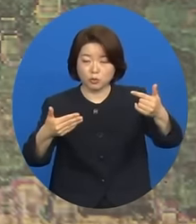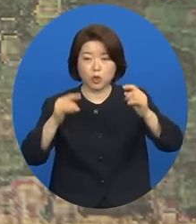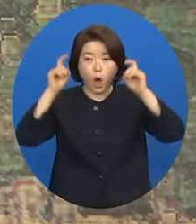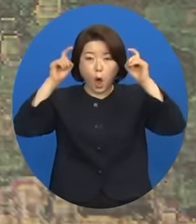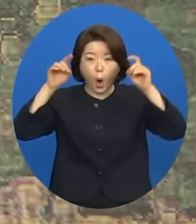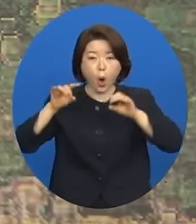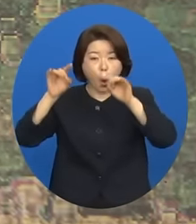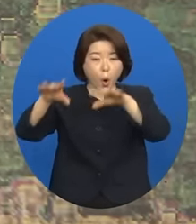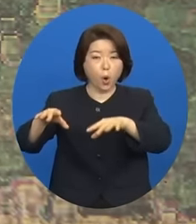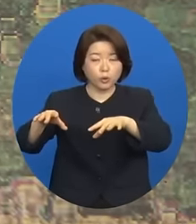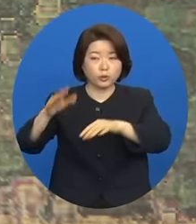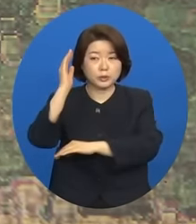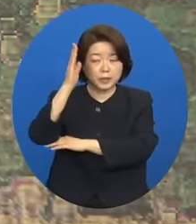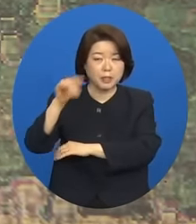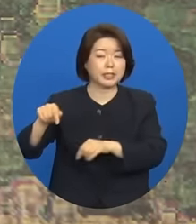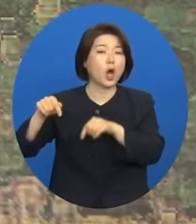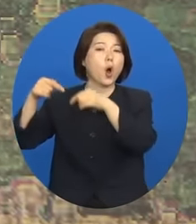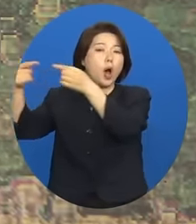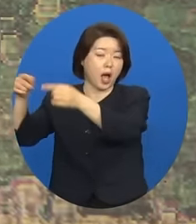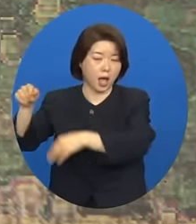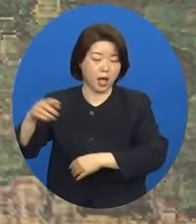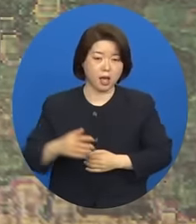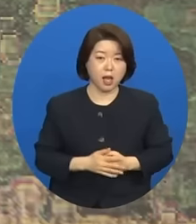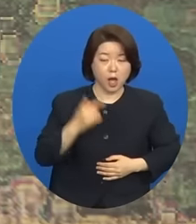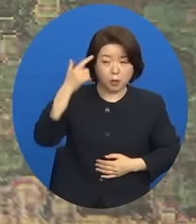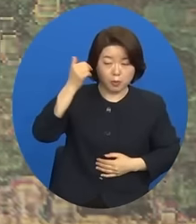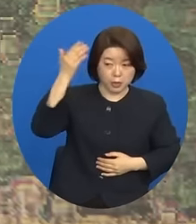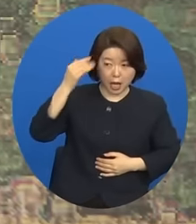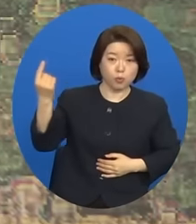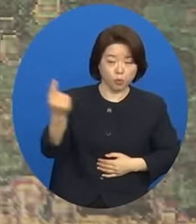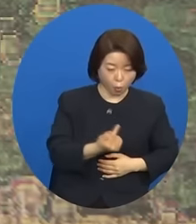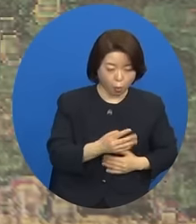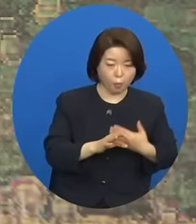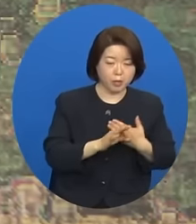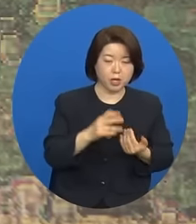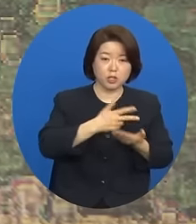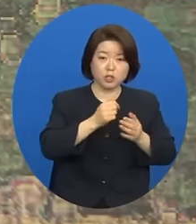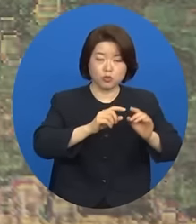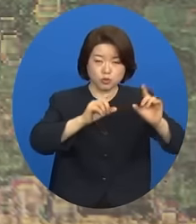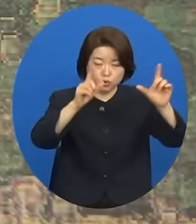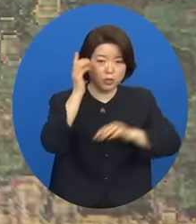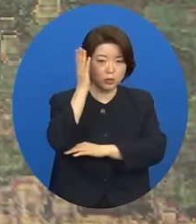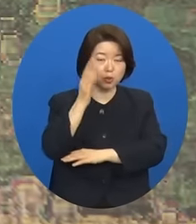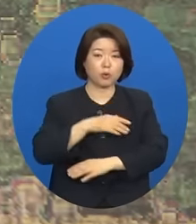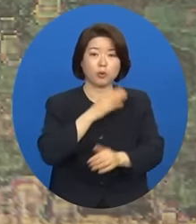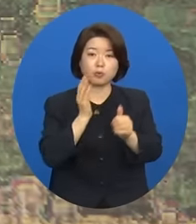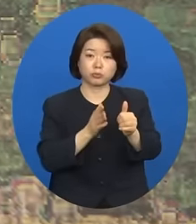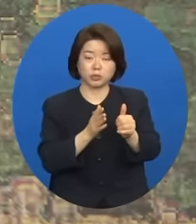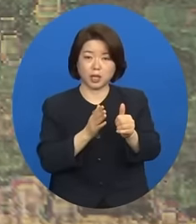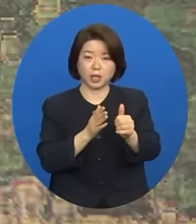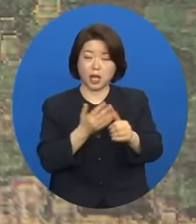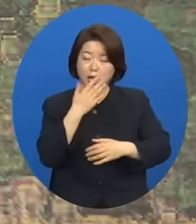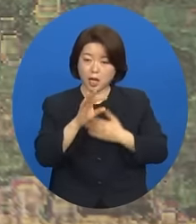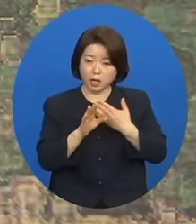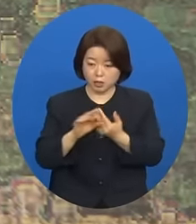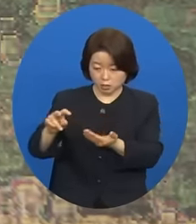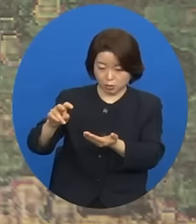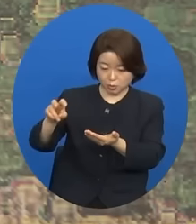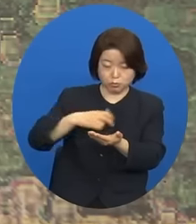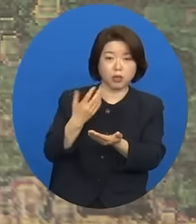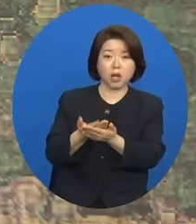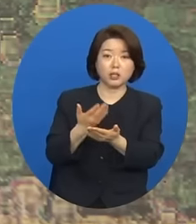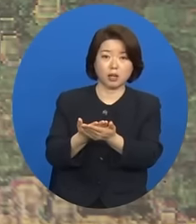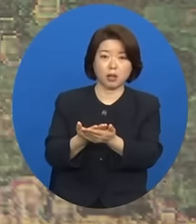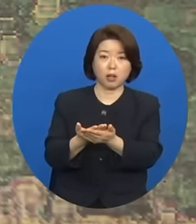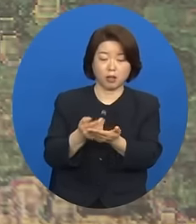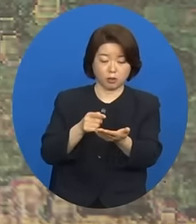세미나 때문에 호주에 있게 되는데 목사님이 한국 방문 중이니 주일 설교를 부탁하려 합니다. 가능하시면 회신해 주시면 좋겠습니다. 이